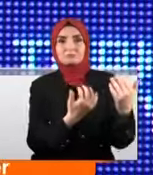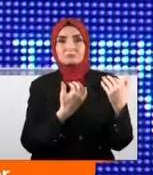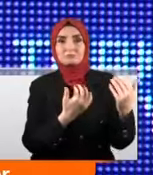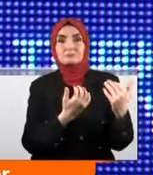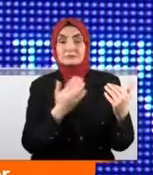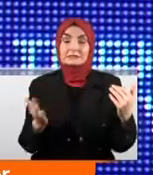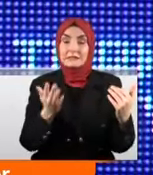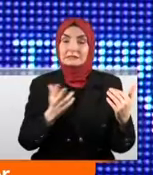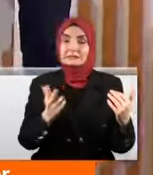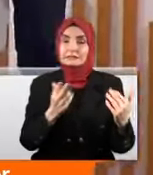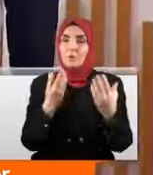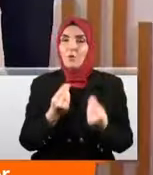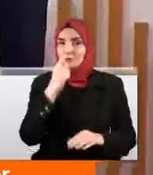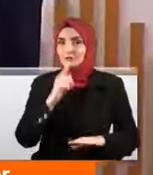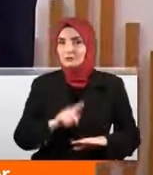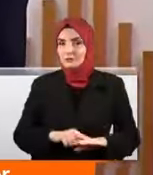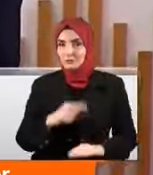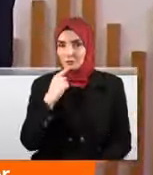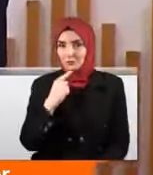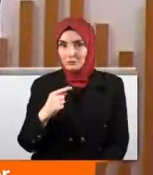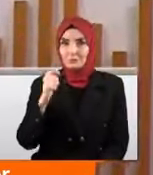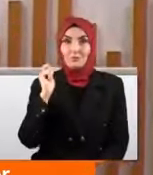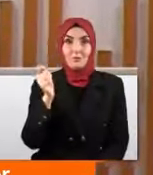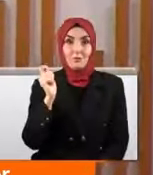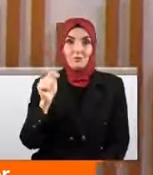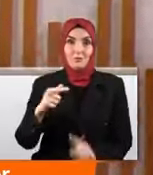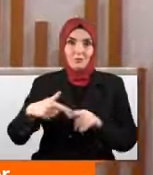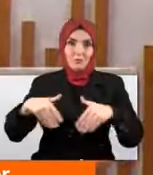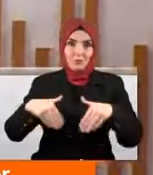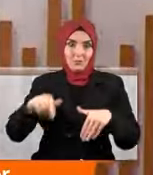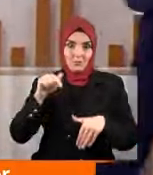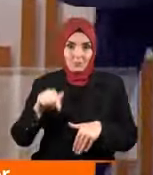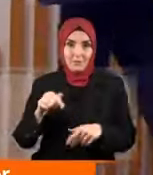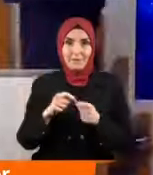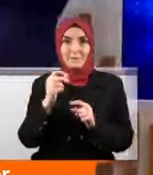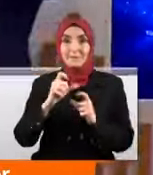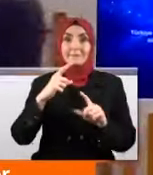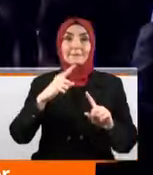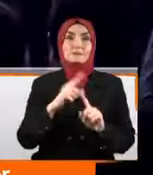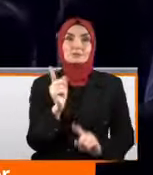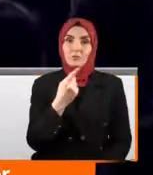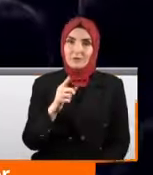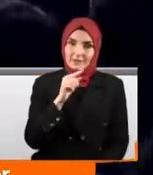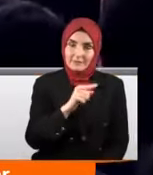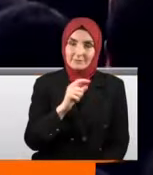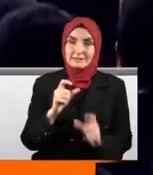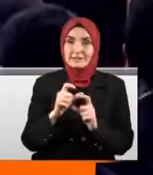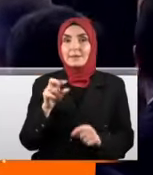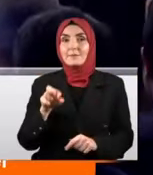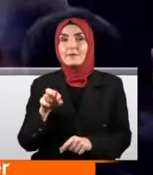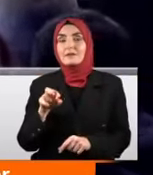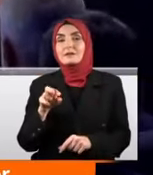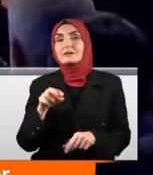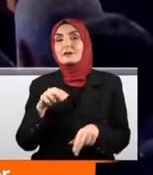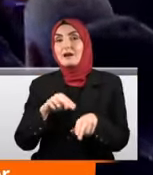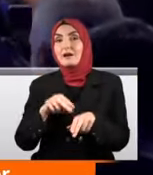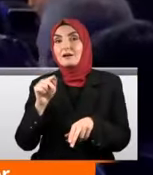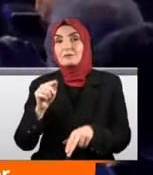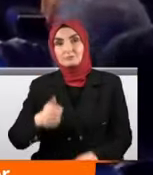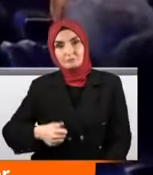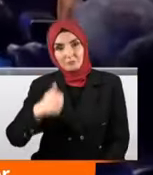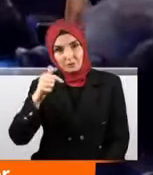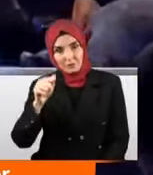hızlanacağına inanıyoruz. Gong törenine BIST yönetiminin yanı sıra Sermaye Piyasası Kurulu Başkanı İbrahim Ömer Gönül, İMKB